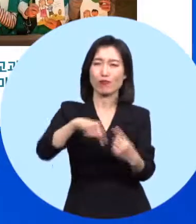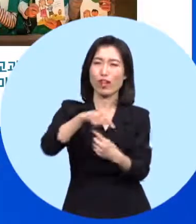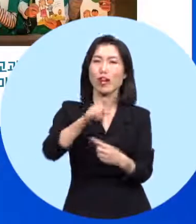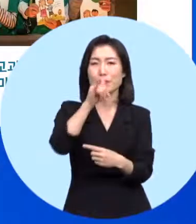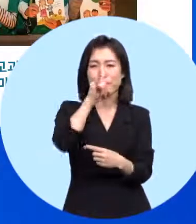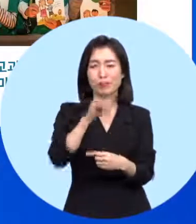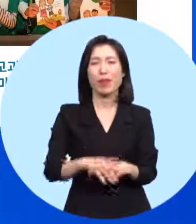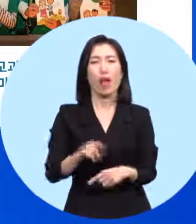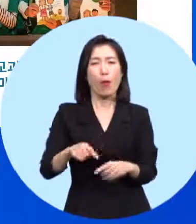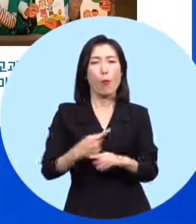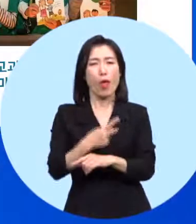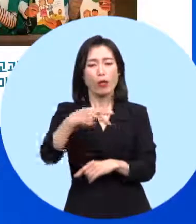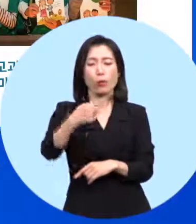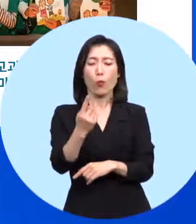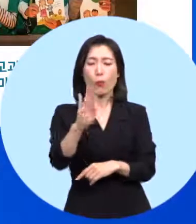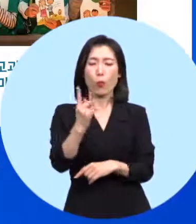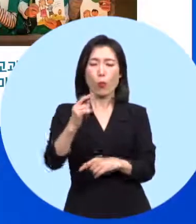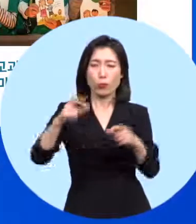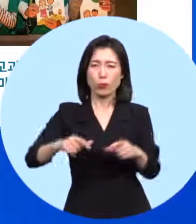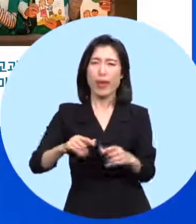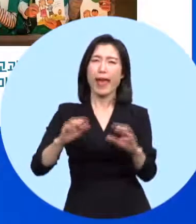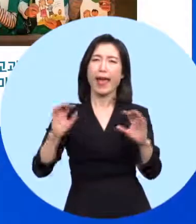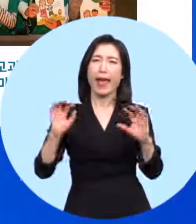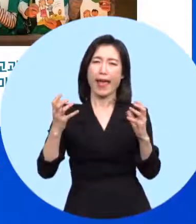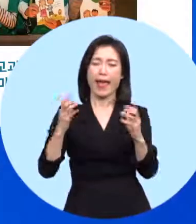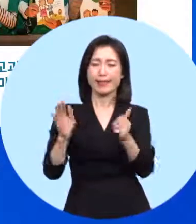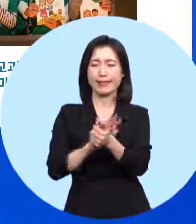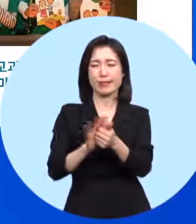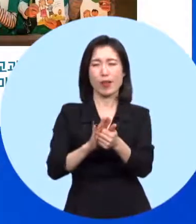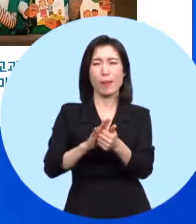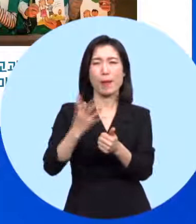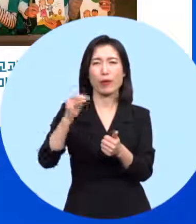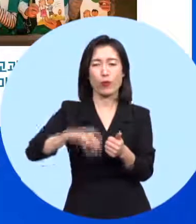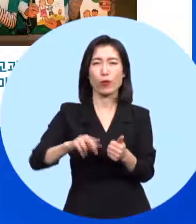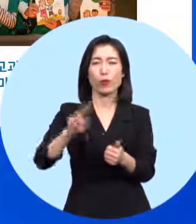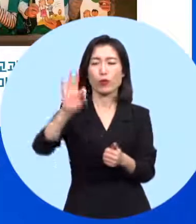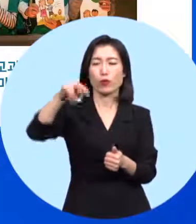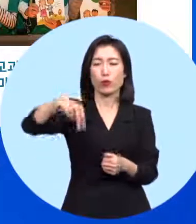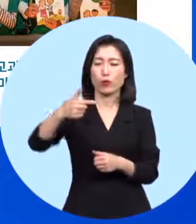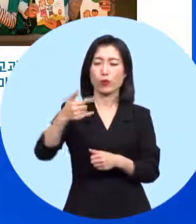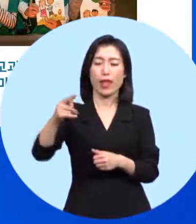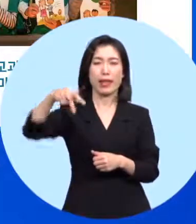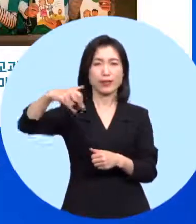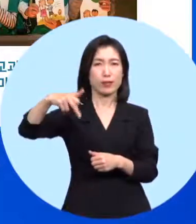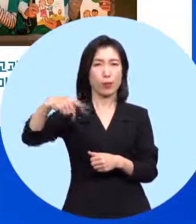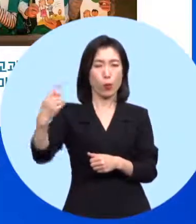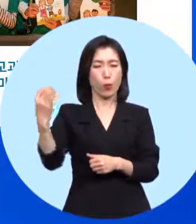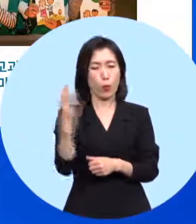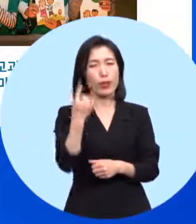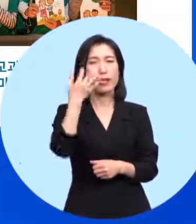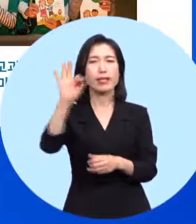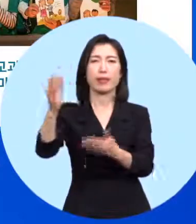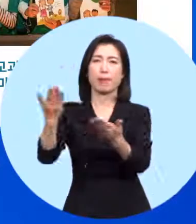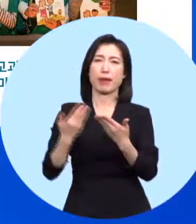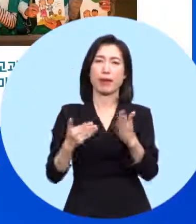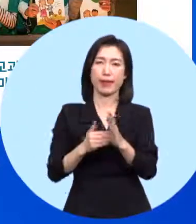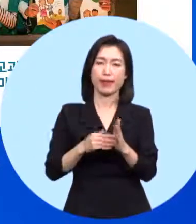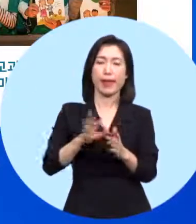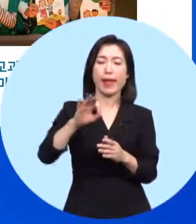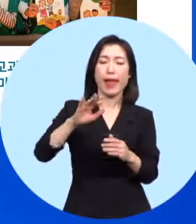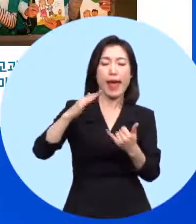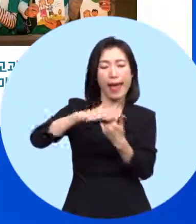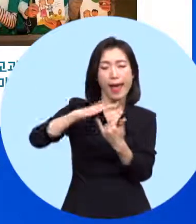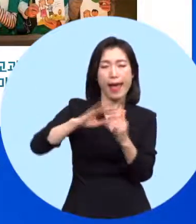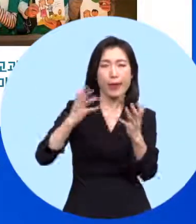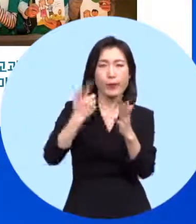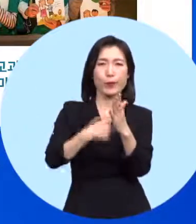네, 그 외에도 도봉구는 아동 친화 도시입니다. 유니세프가 인증한 아동 친화 도시인데 아동 친화 도시의 첫 번째